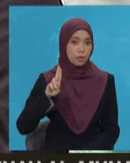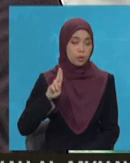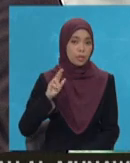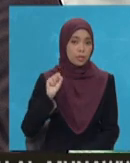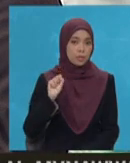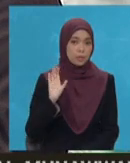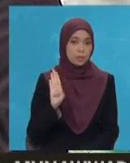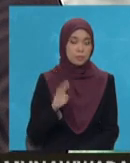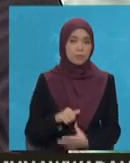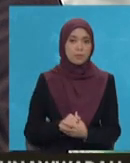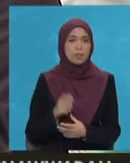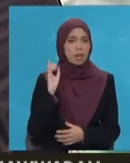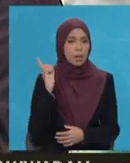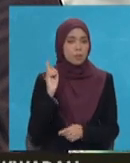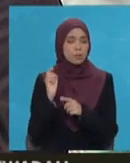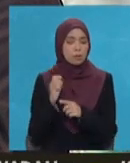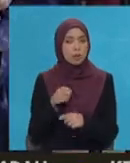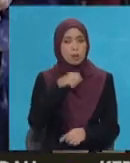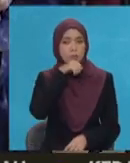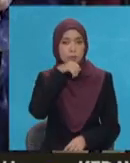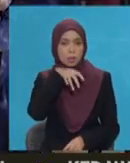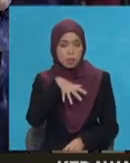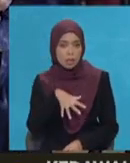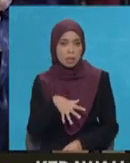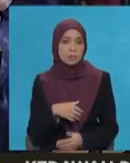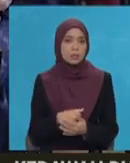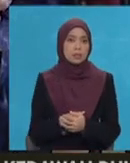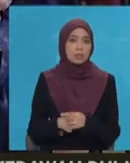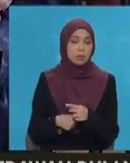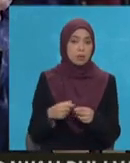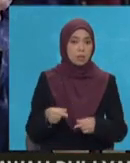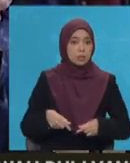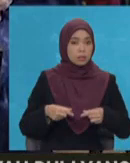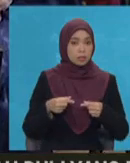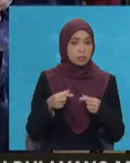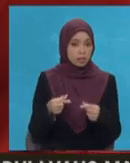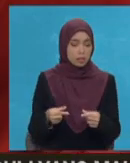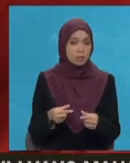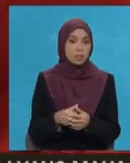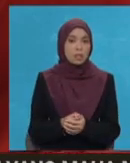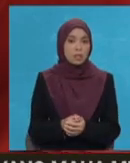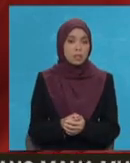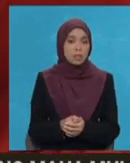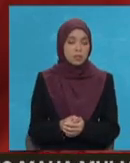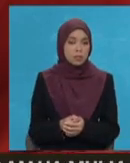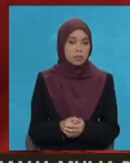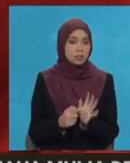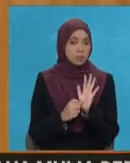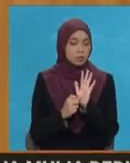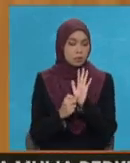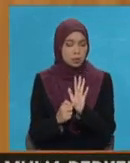pencerahmah antara lain menyentuh Nabi Muhammad Shallallahu Alaihi Wasallam memberikan teladan untuk mensyukuri Alquran dengan